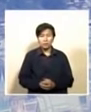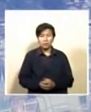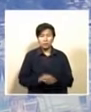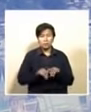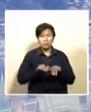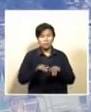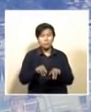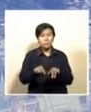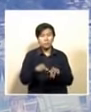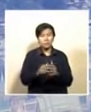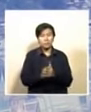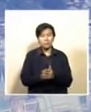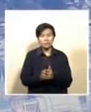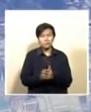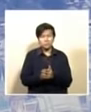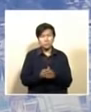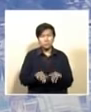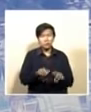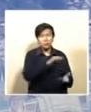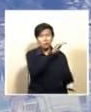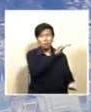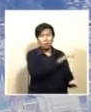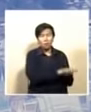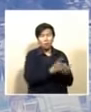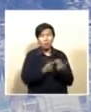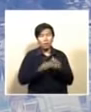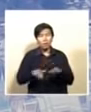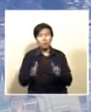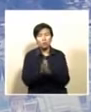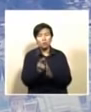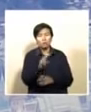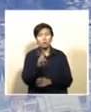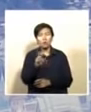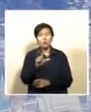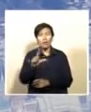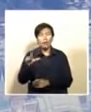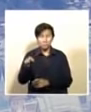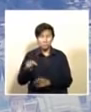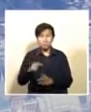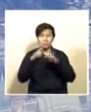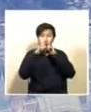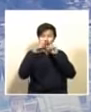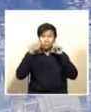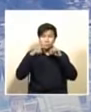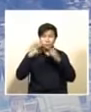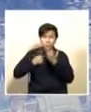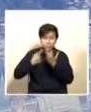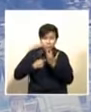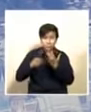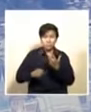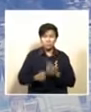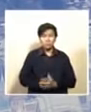ซึ่งผมก็ขอเรียนให้ทราบตรงนี้ว่าตัวเลขสต็อก200ล้านชิ้